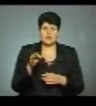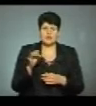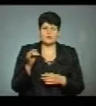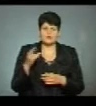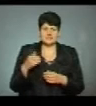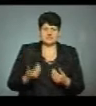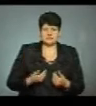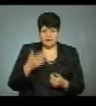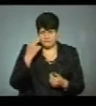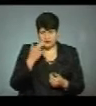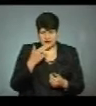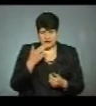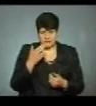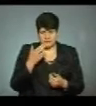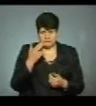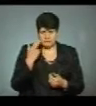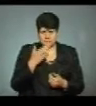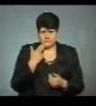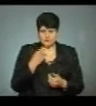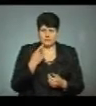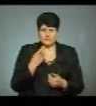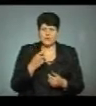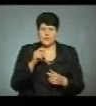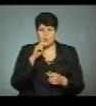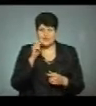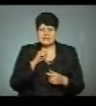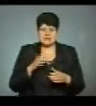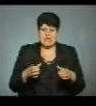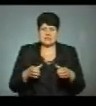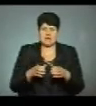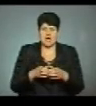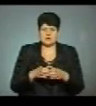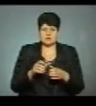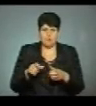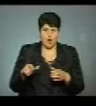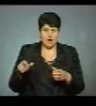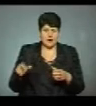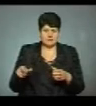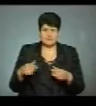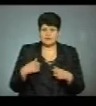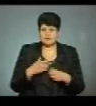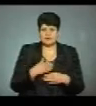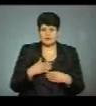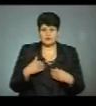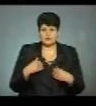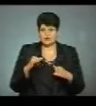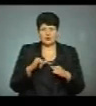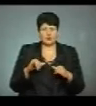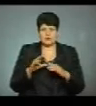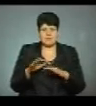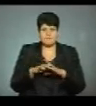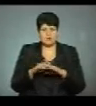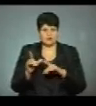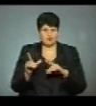Римі, розповів про настрої українців. Українська діаспора не збирається нікуди масово